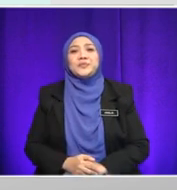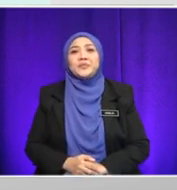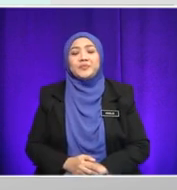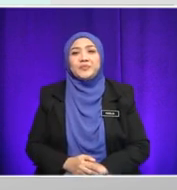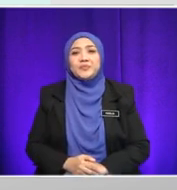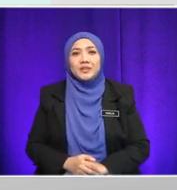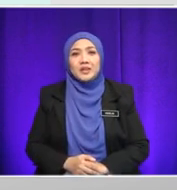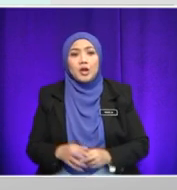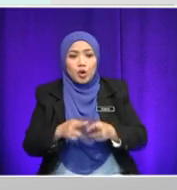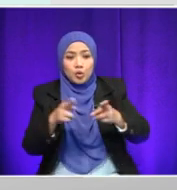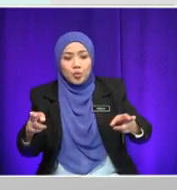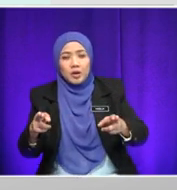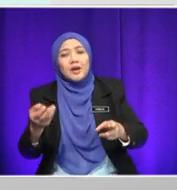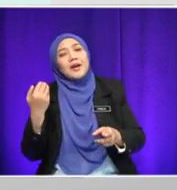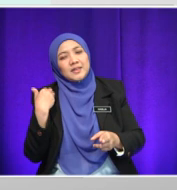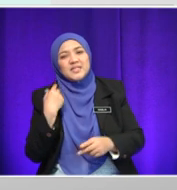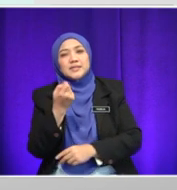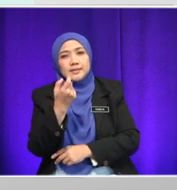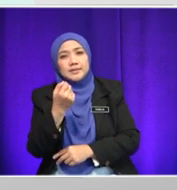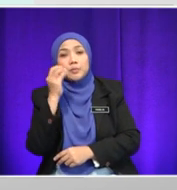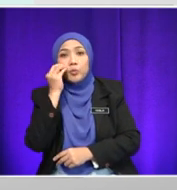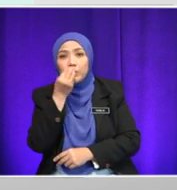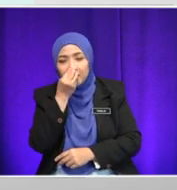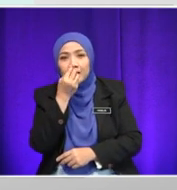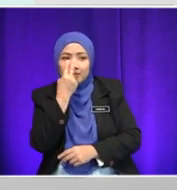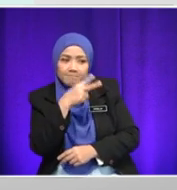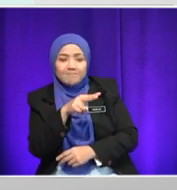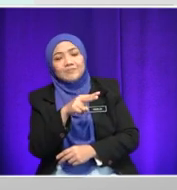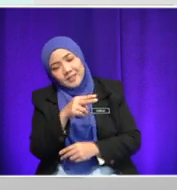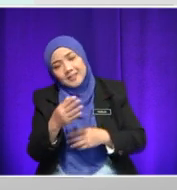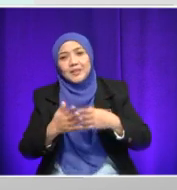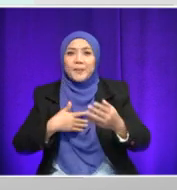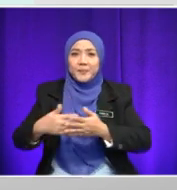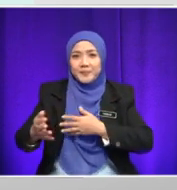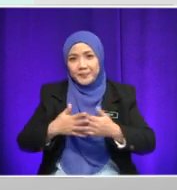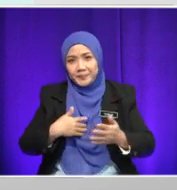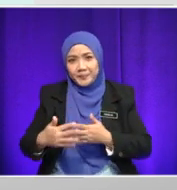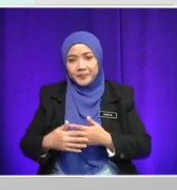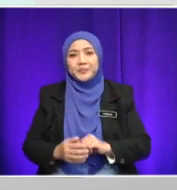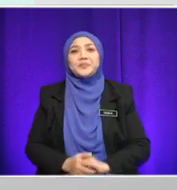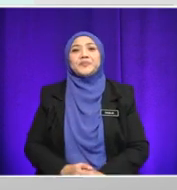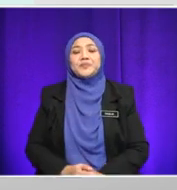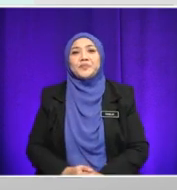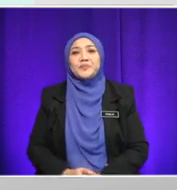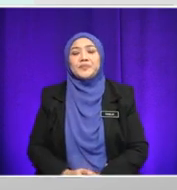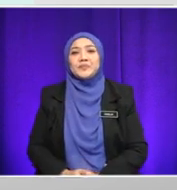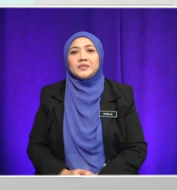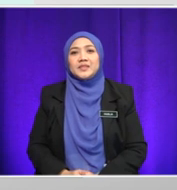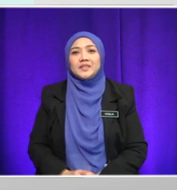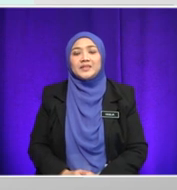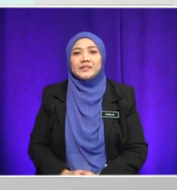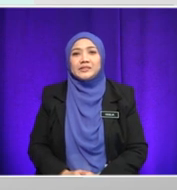bunga sedikitlah untuk menyerikan kawasan tersebut seterusnya gubahan bunga berbentuk kubah dan menegak sesuai